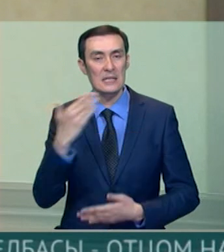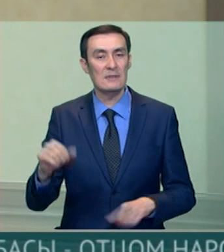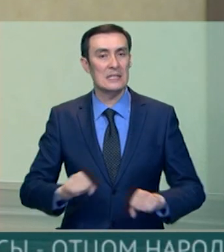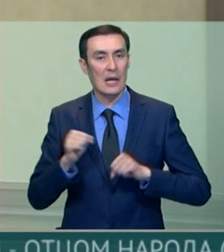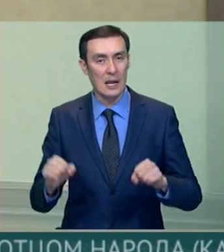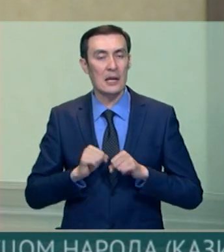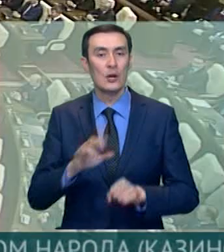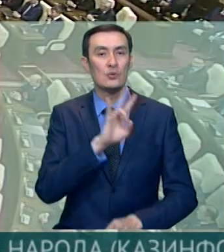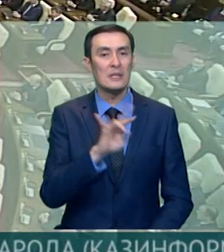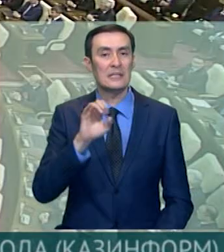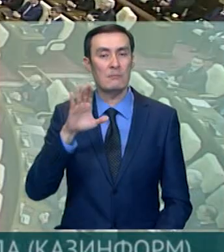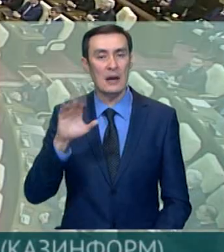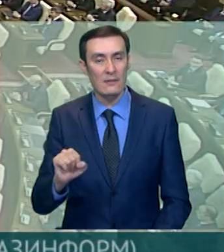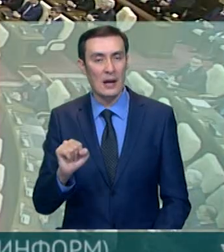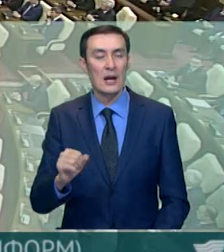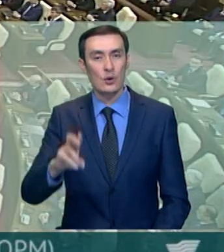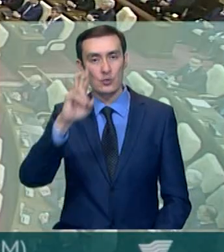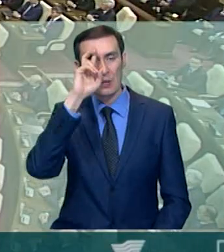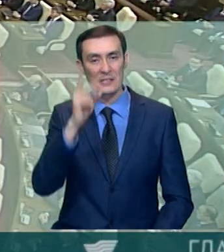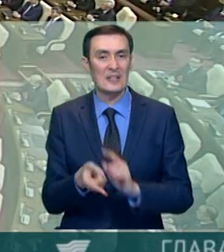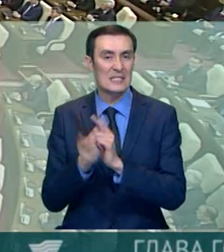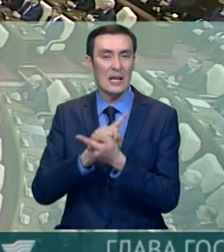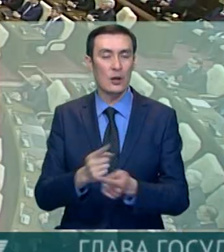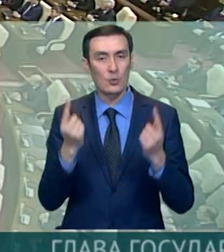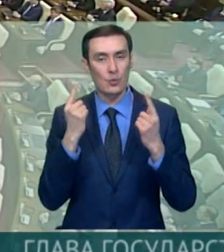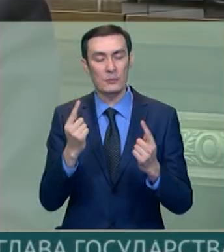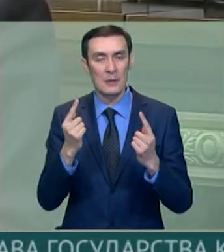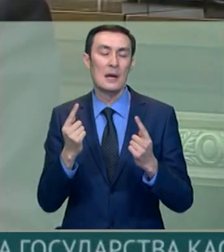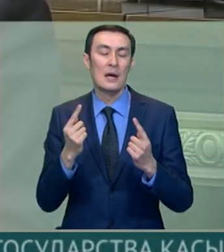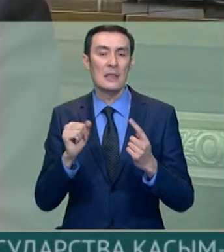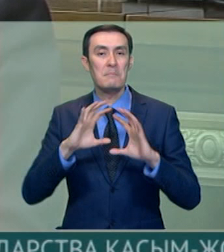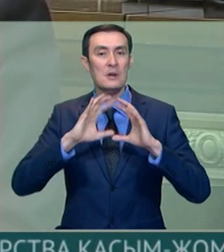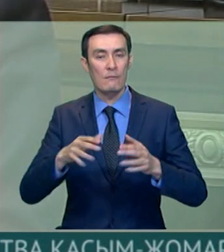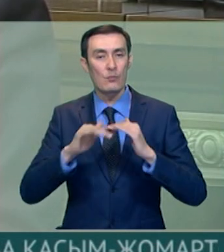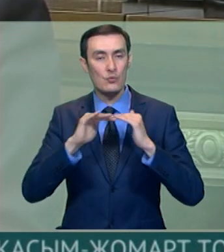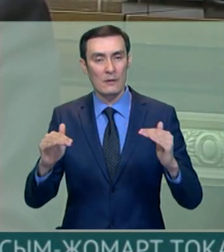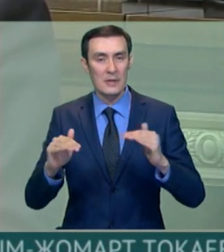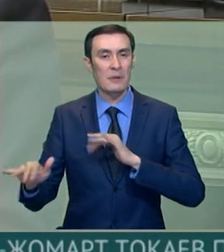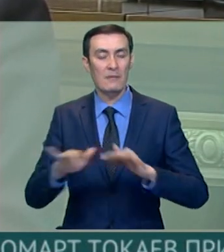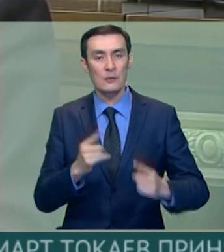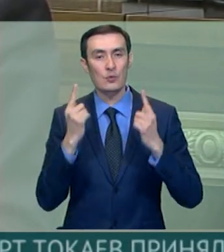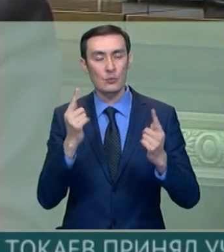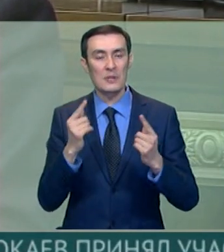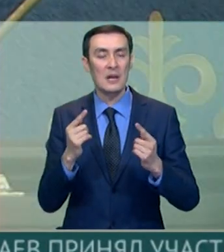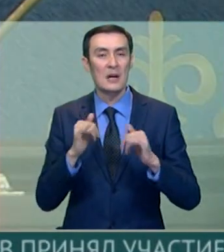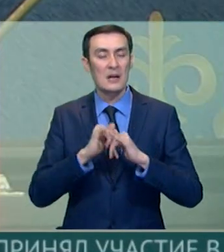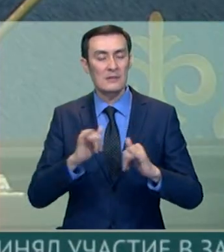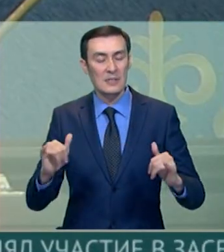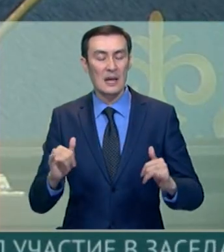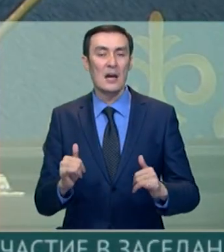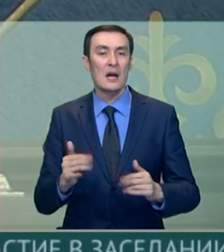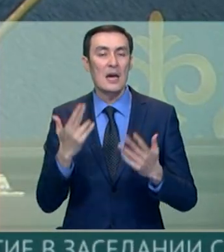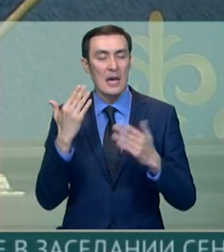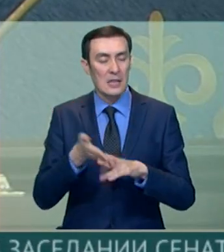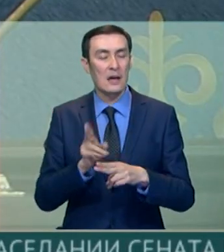стараниям Нурсултана Назарбаева страна стала влиятельной на мировой арене. Все проводимые масштабные реформы –